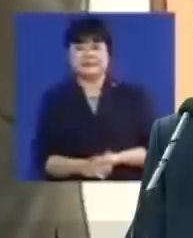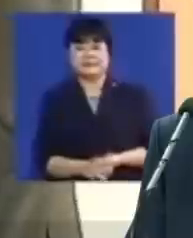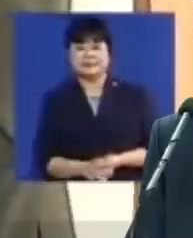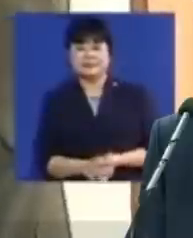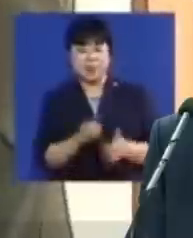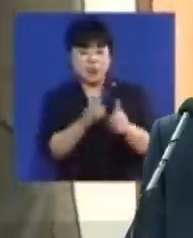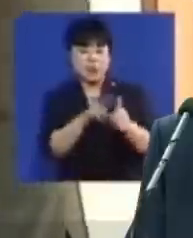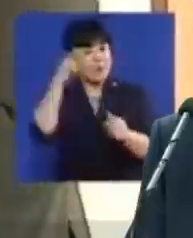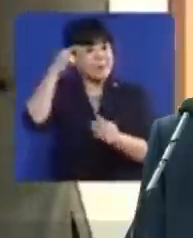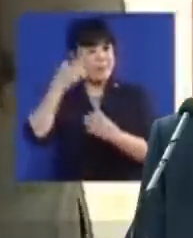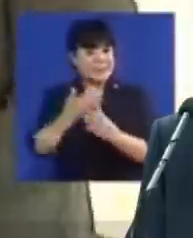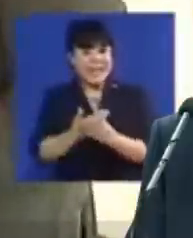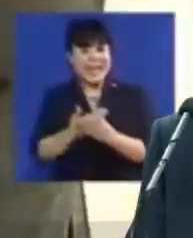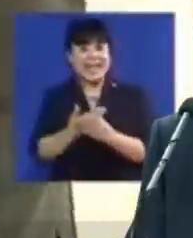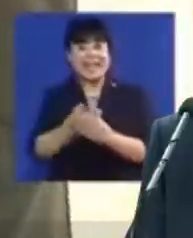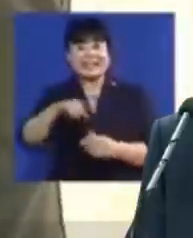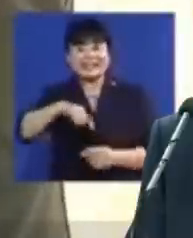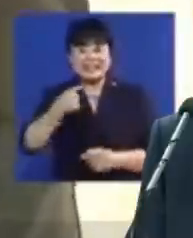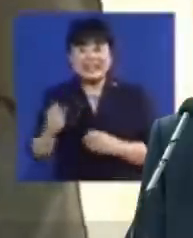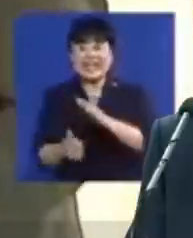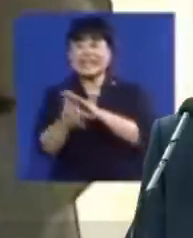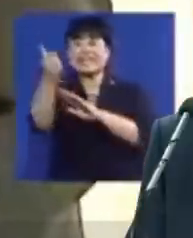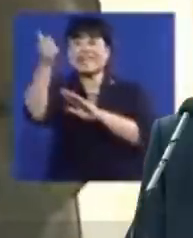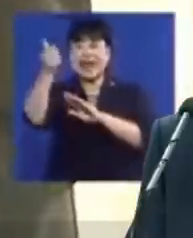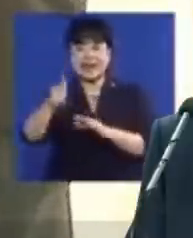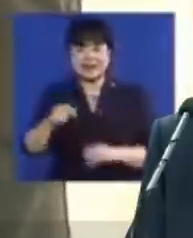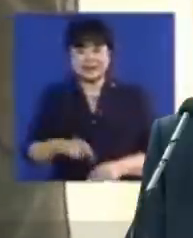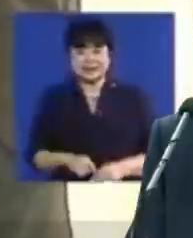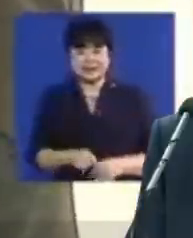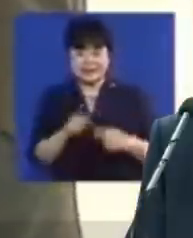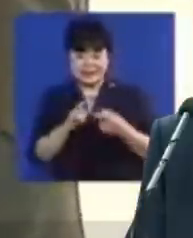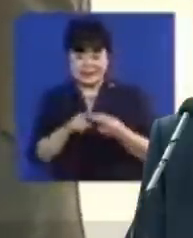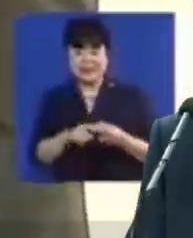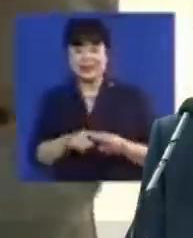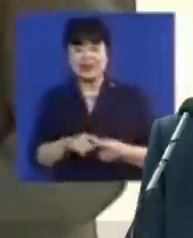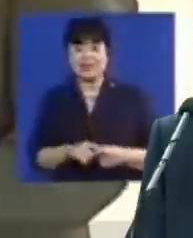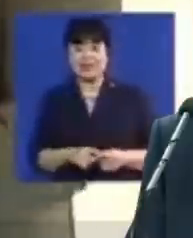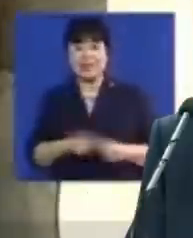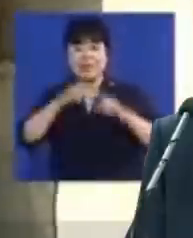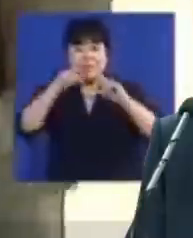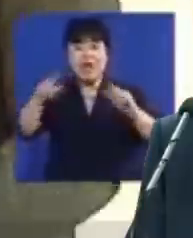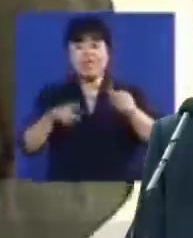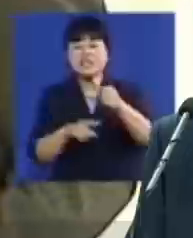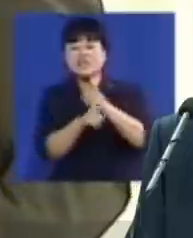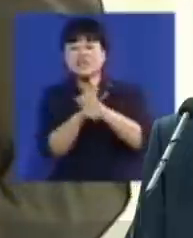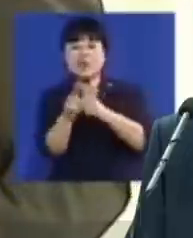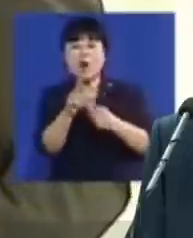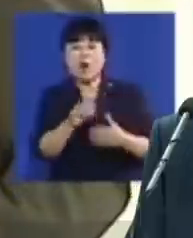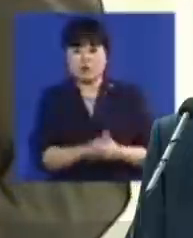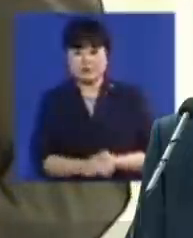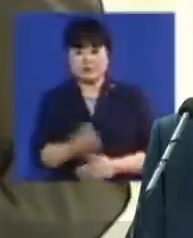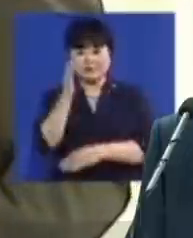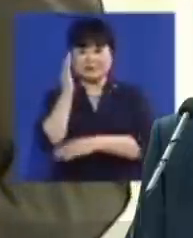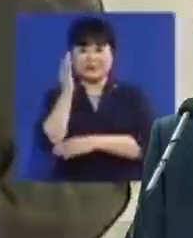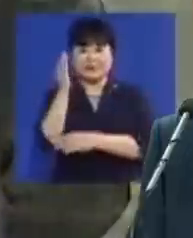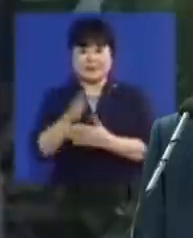몰트만 박사는 자기가 희망신학을 주창하게 된 이유를